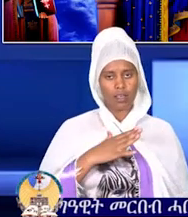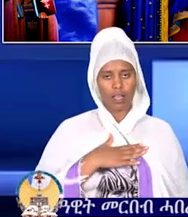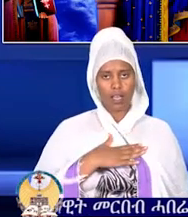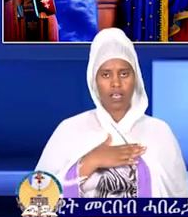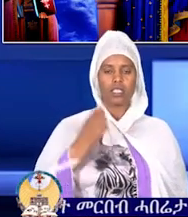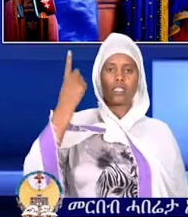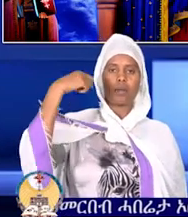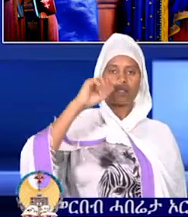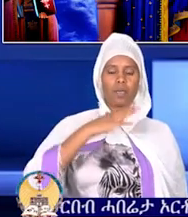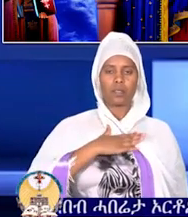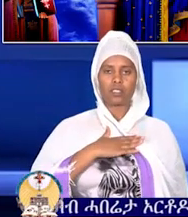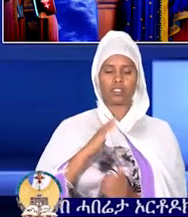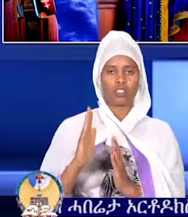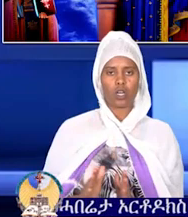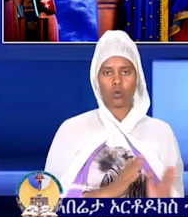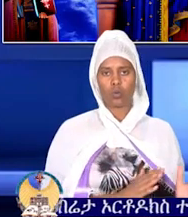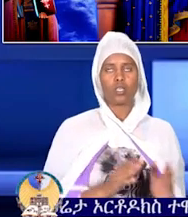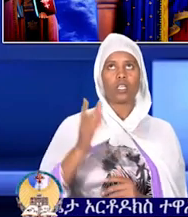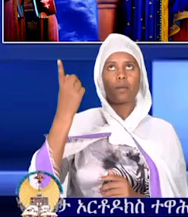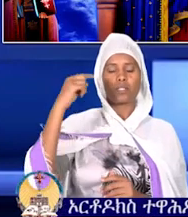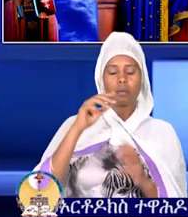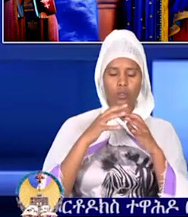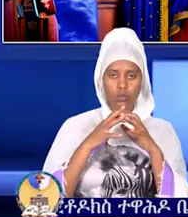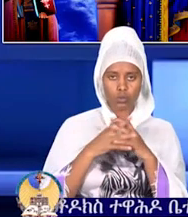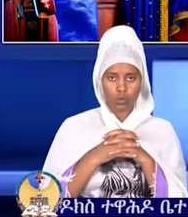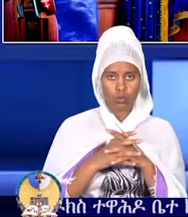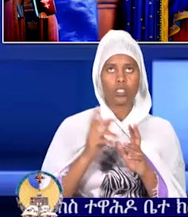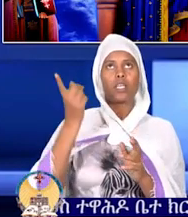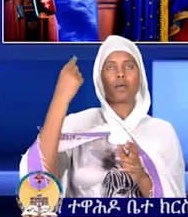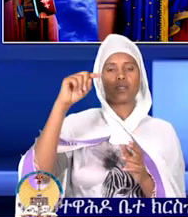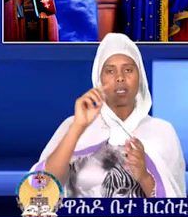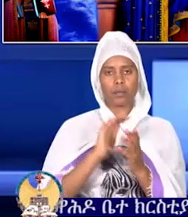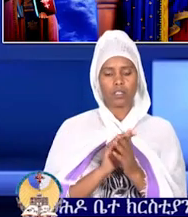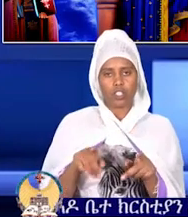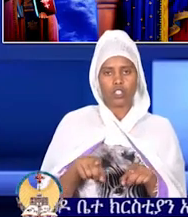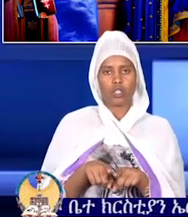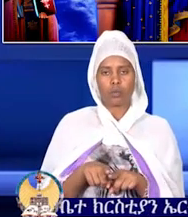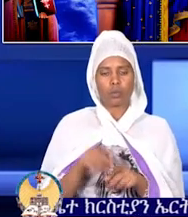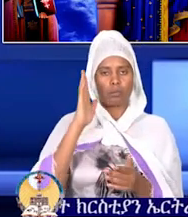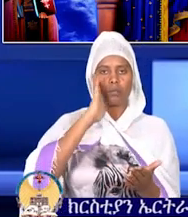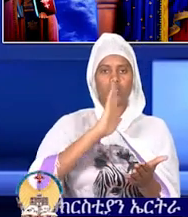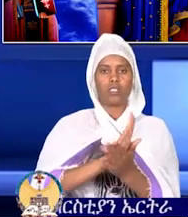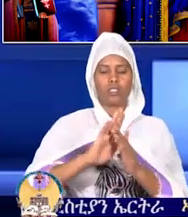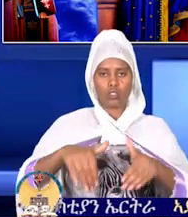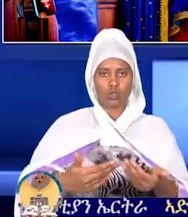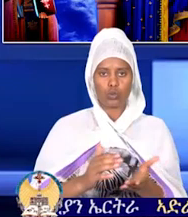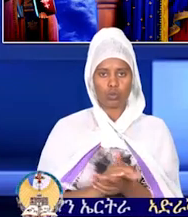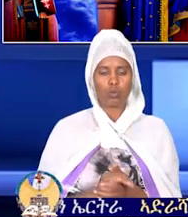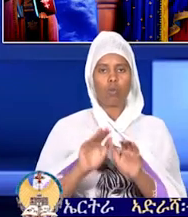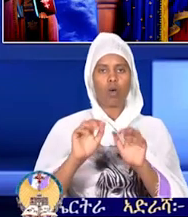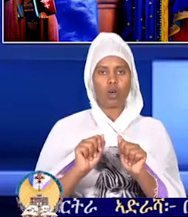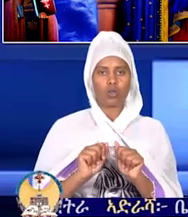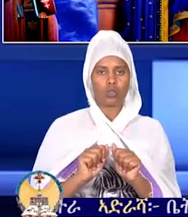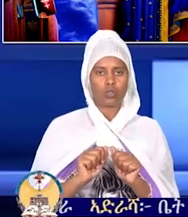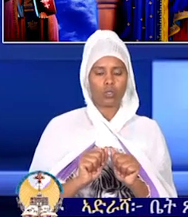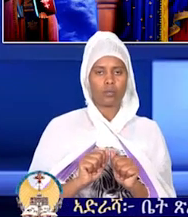ስለ ሓጠኣን ናብ እግዚኣብሄር ዘቕርቡ ናብ እግዚኣብሄር ዝፅልዩ ናብ እግዚኣብሄር ቀሪቦም ድማ ምሕረት